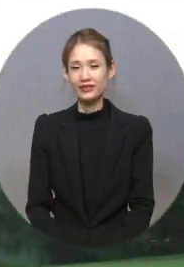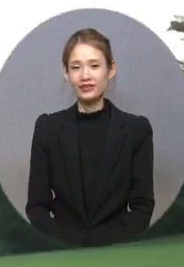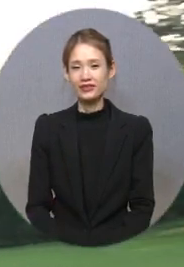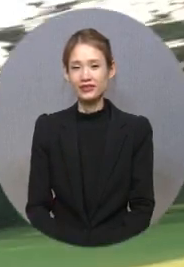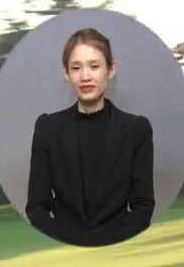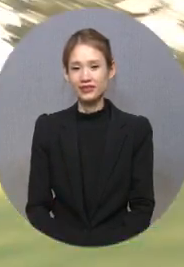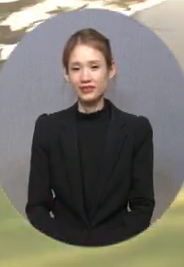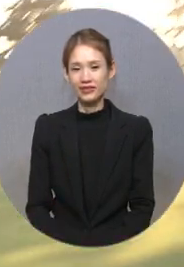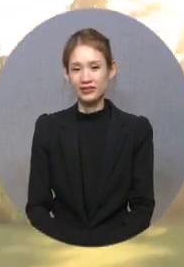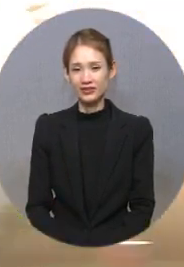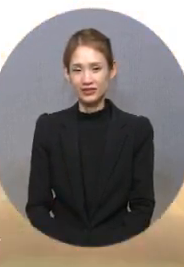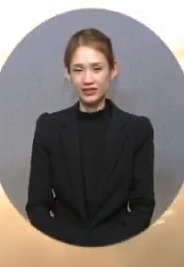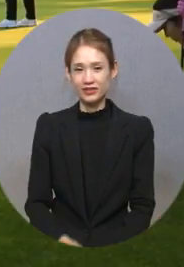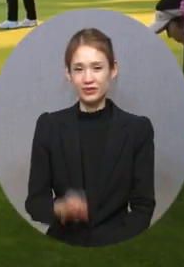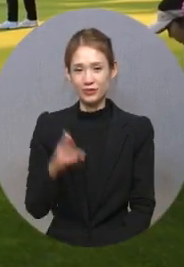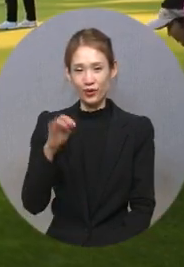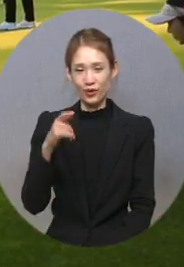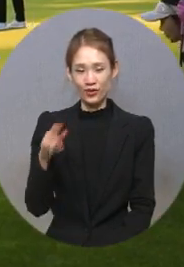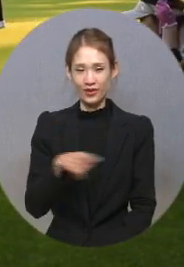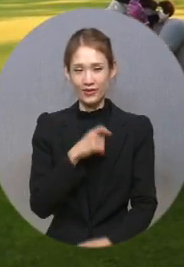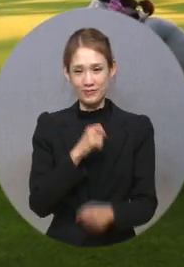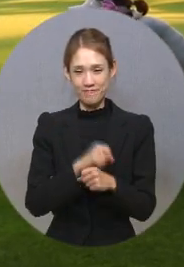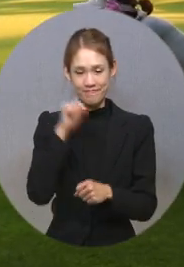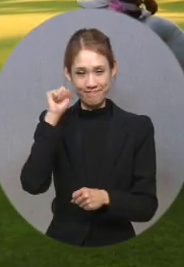딱따리 잘해보자, 이제 우리. 파이팅, 파이팅.